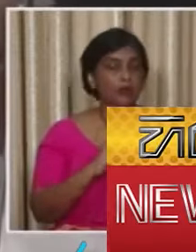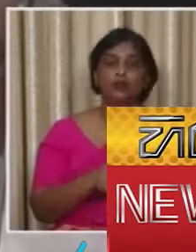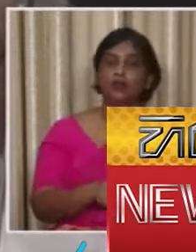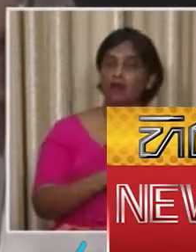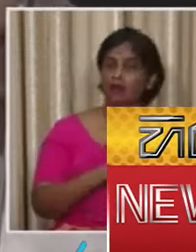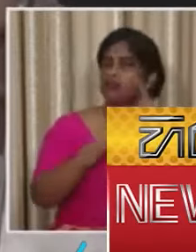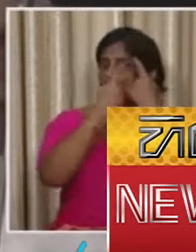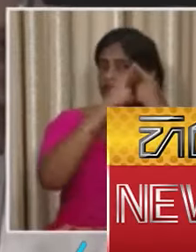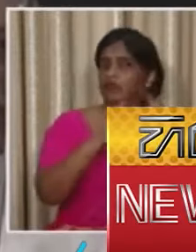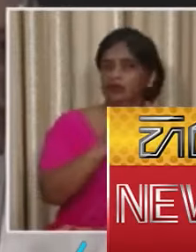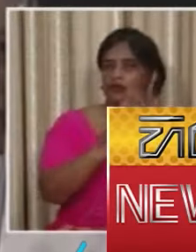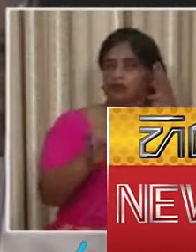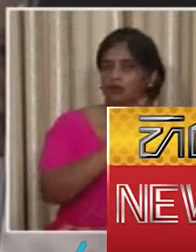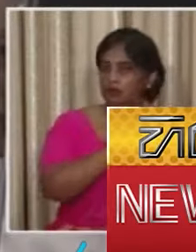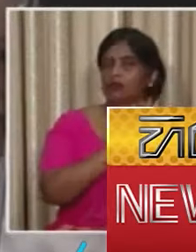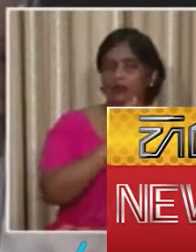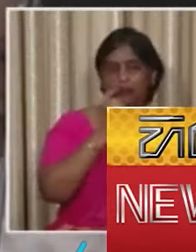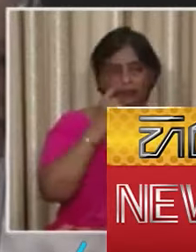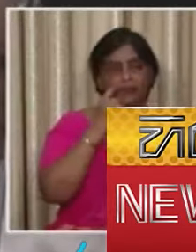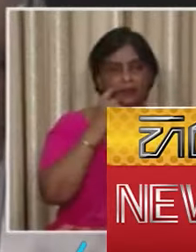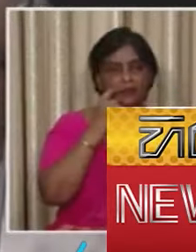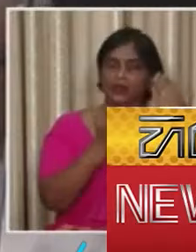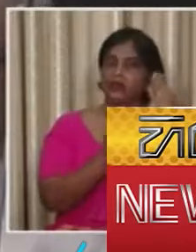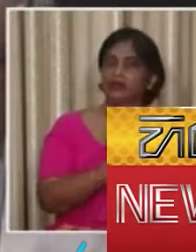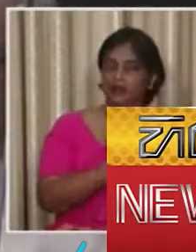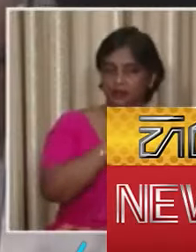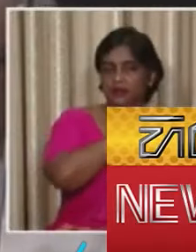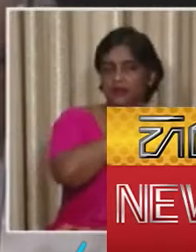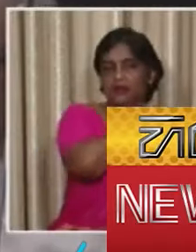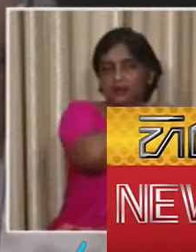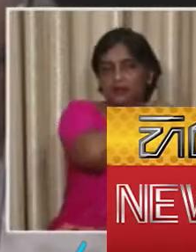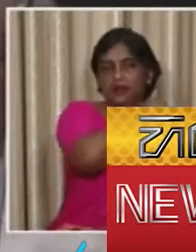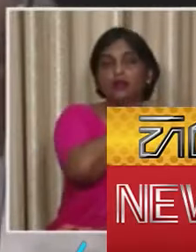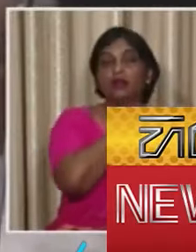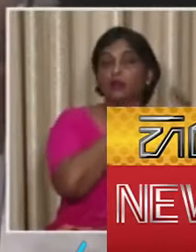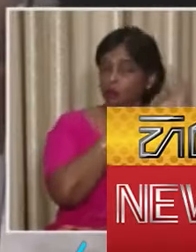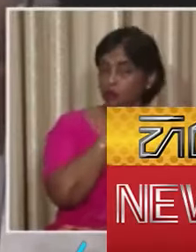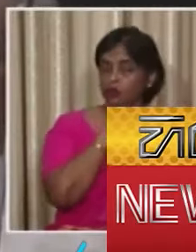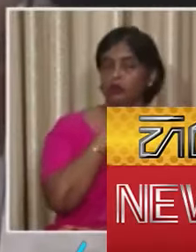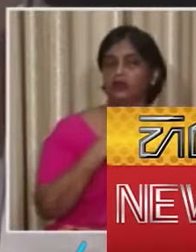ආණ්ඩු ගණනාවක් කළේ වැරදි වැඩේ නැවැත්තුවා. අන්න ඒ